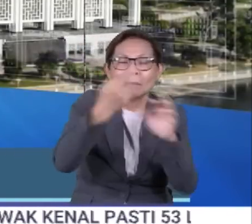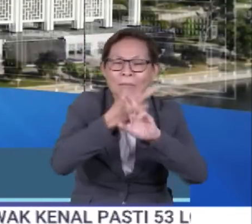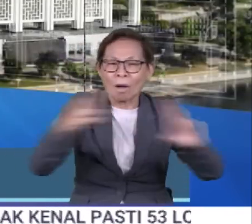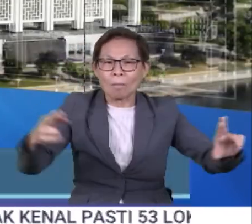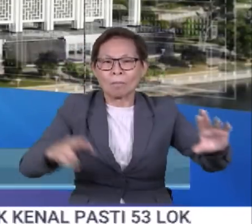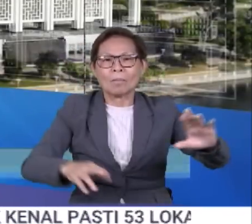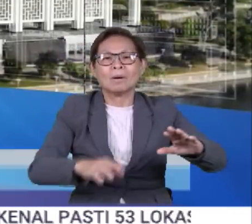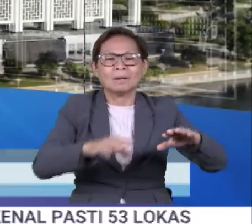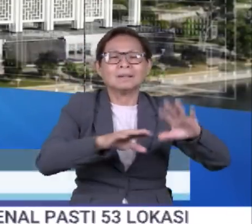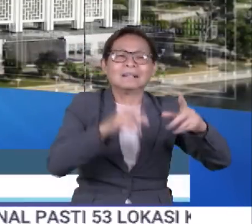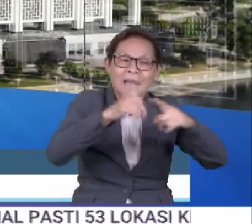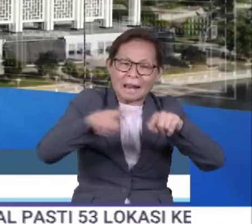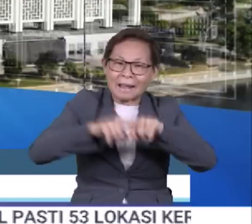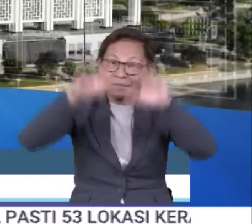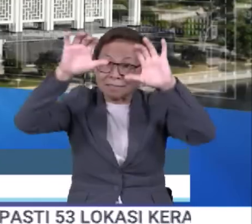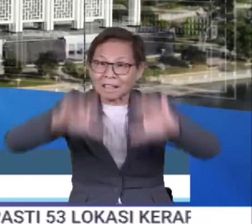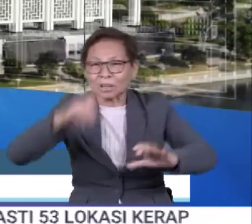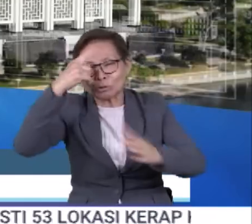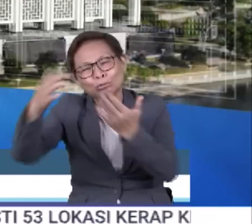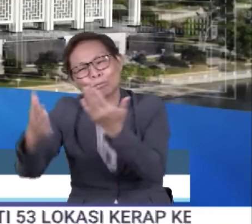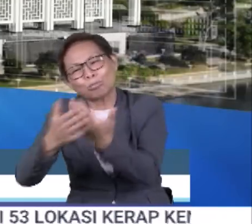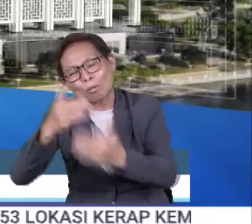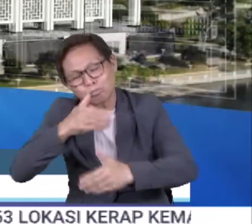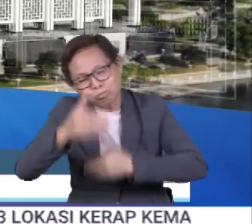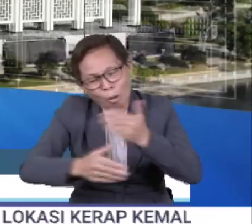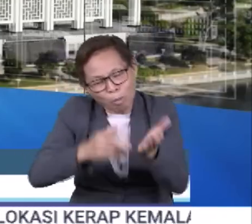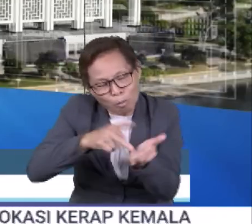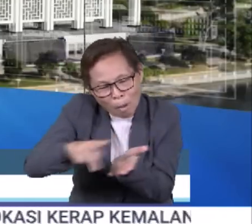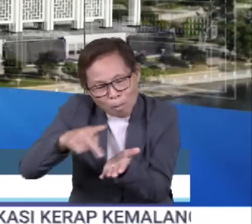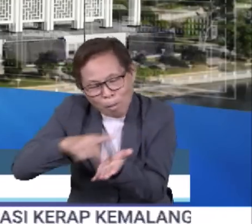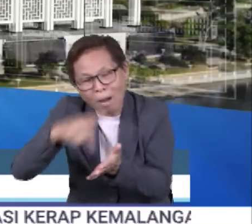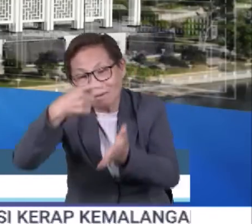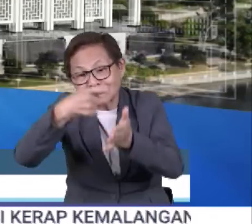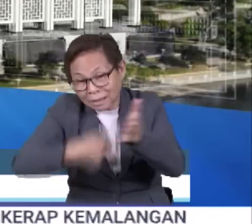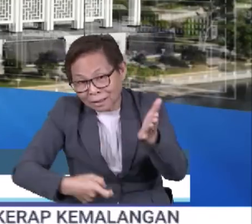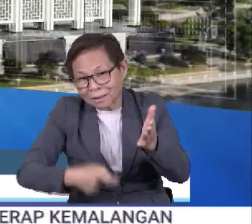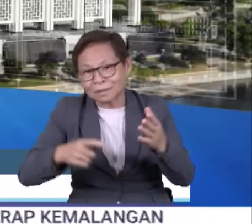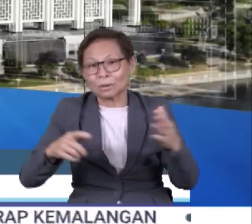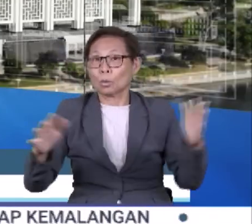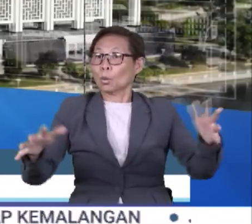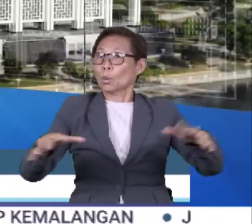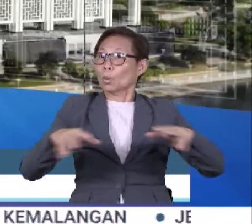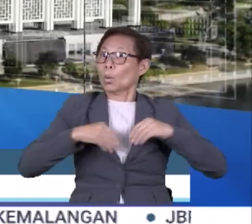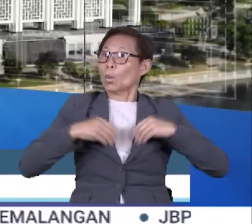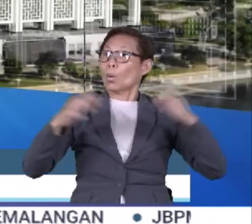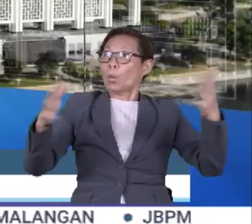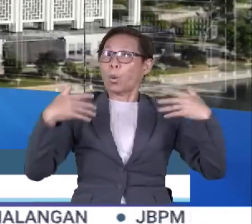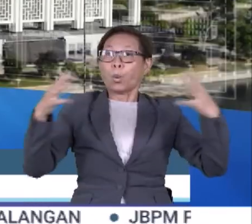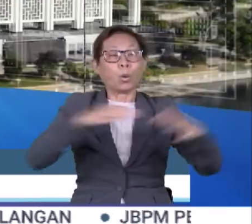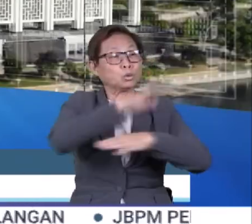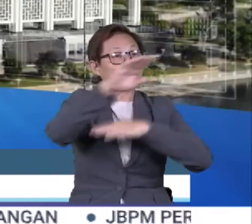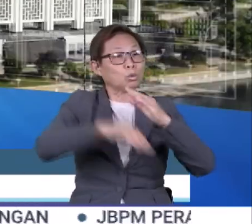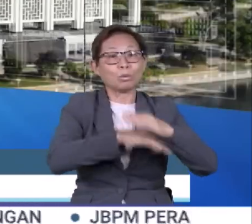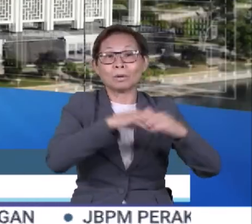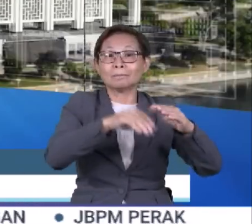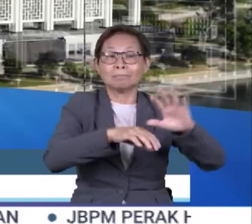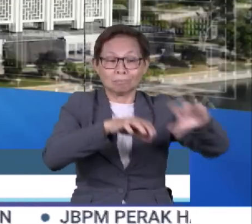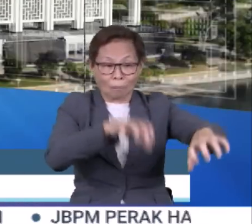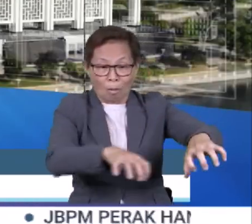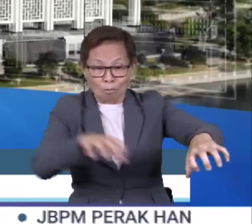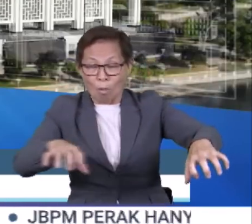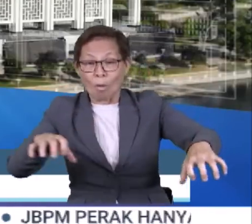beberapa platform bagi memudahkan proses pembayaran zakat. Sambutan yang diterima di kesemua platform tersebut